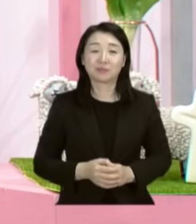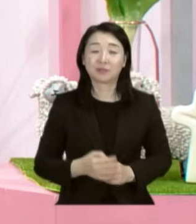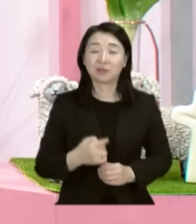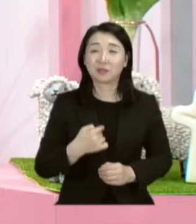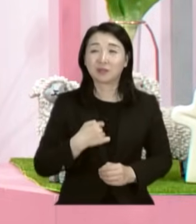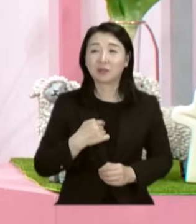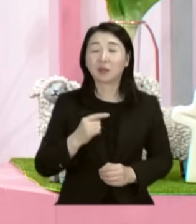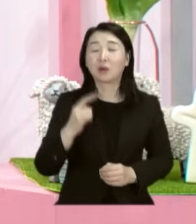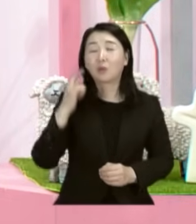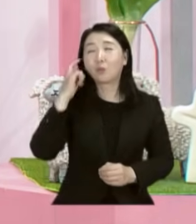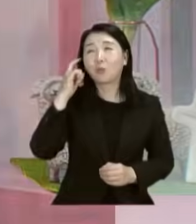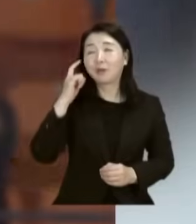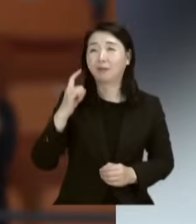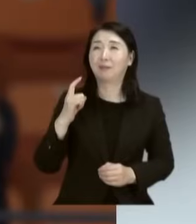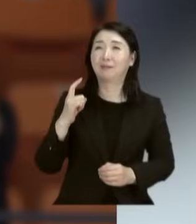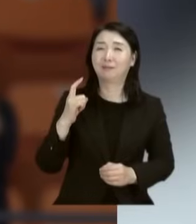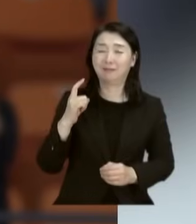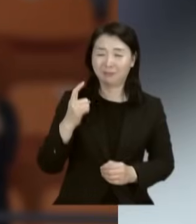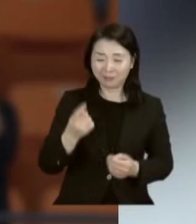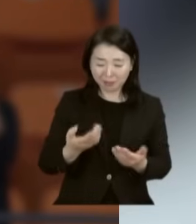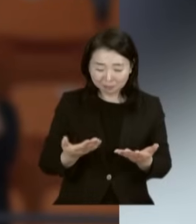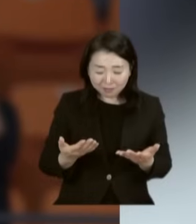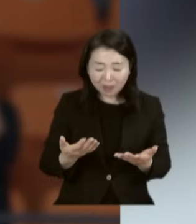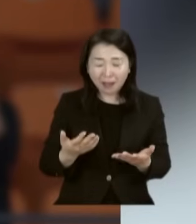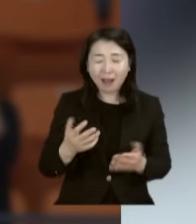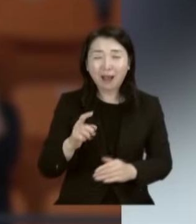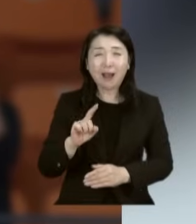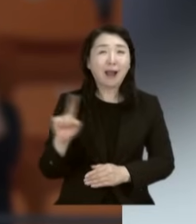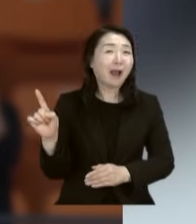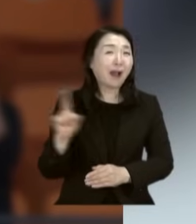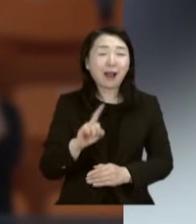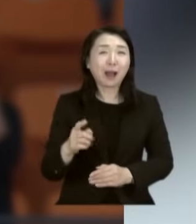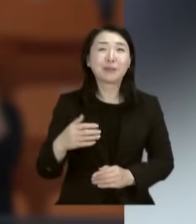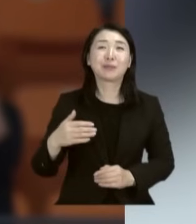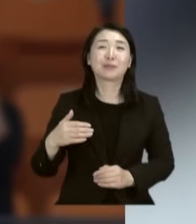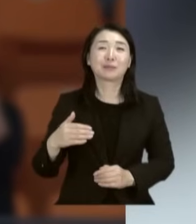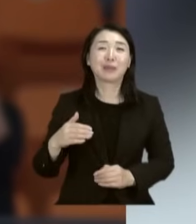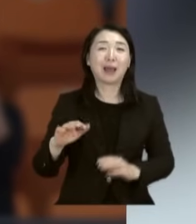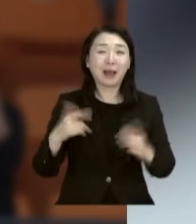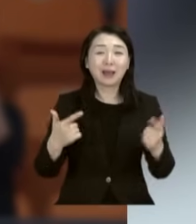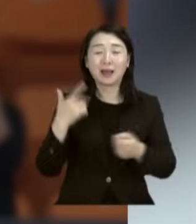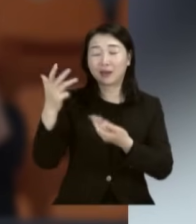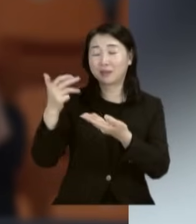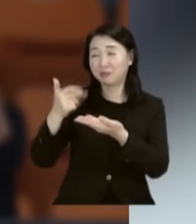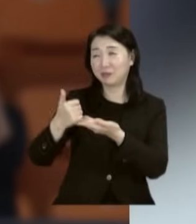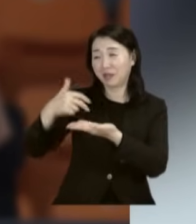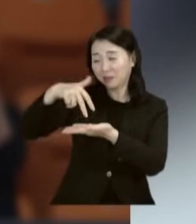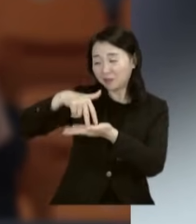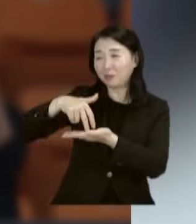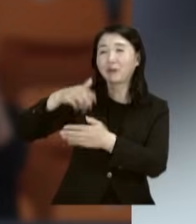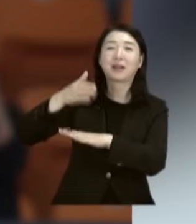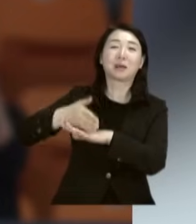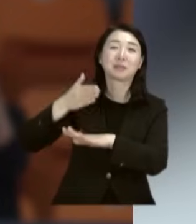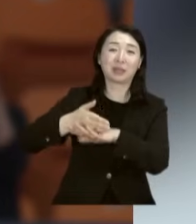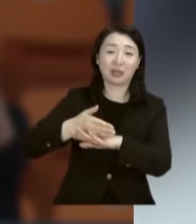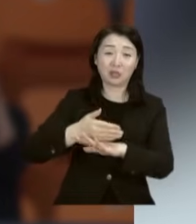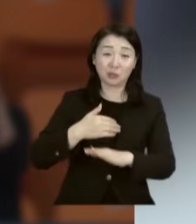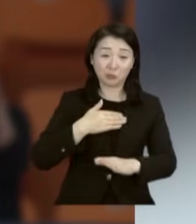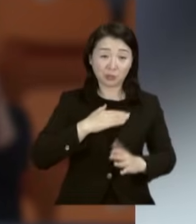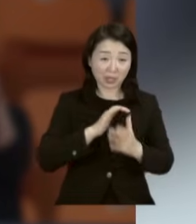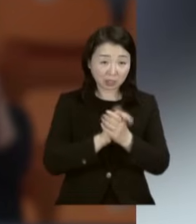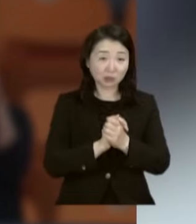내가 뭐라고 하나님이이 자리에 세우셨나요 들었고 우선은 제가 기도했던 것 중에